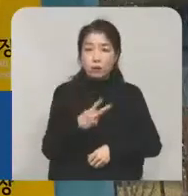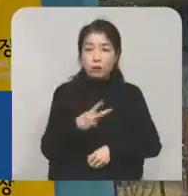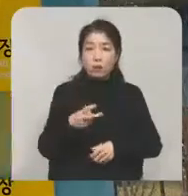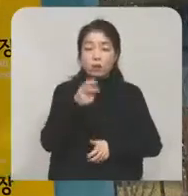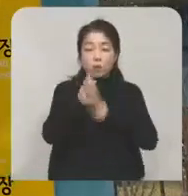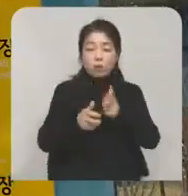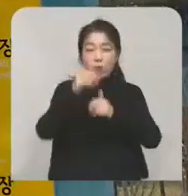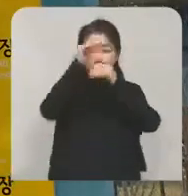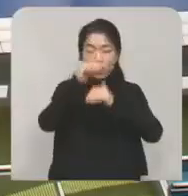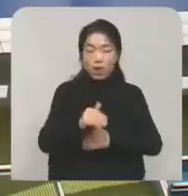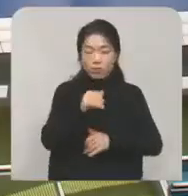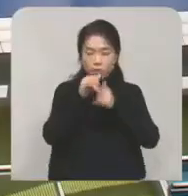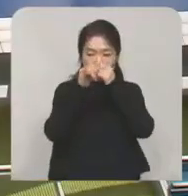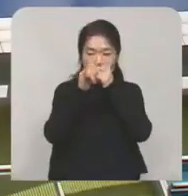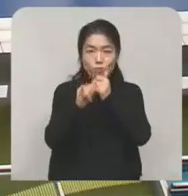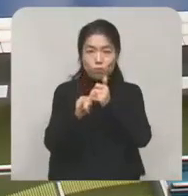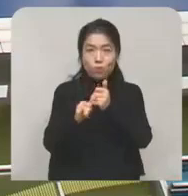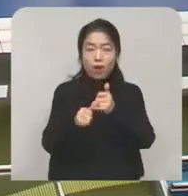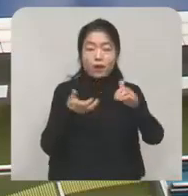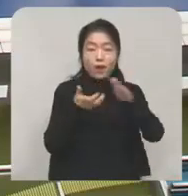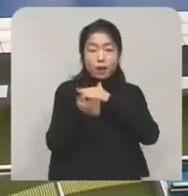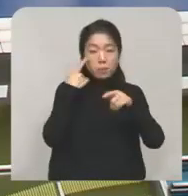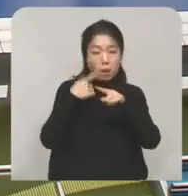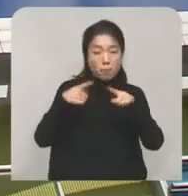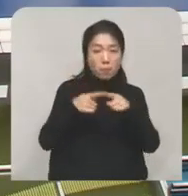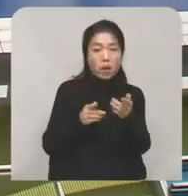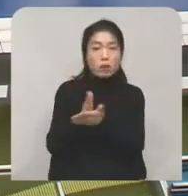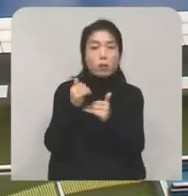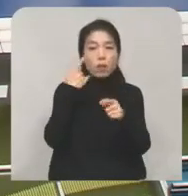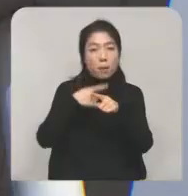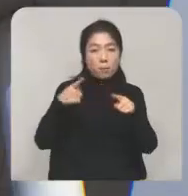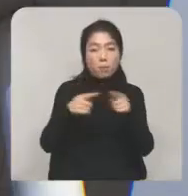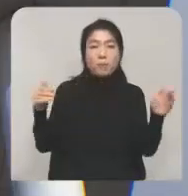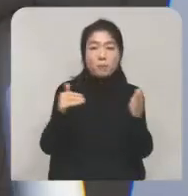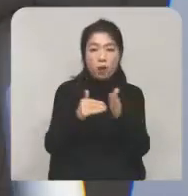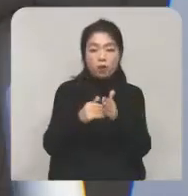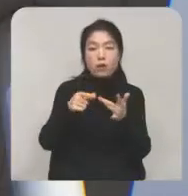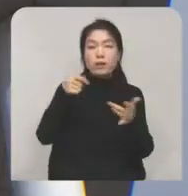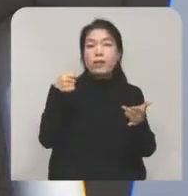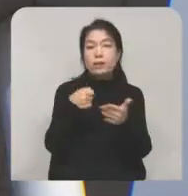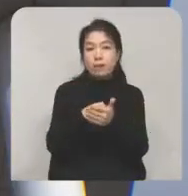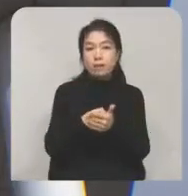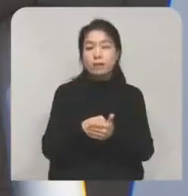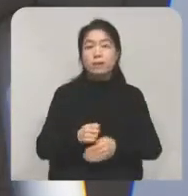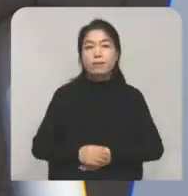내용에 우성 등으로 현장심사 와 전문가 심사를 거치게 됩니다